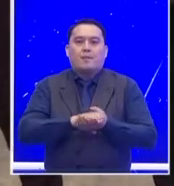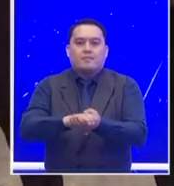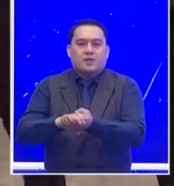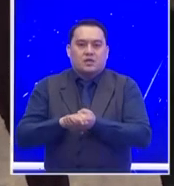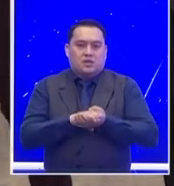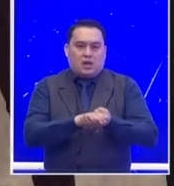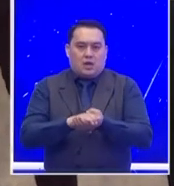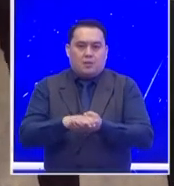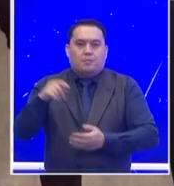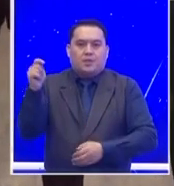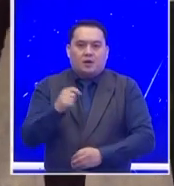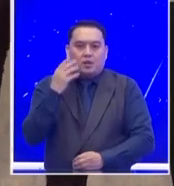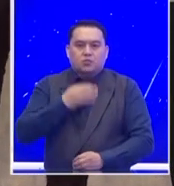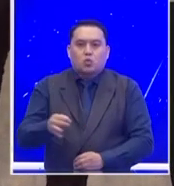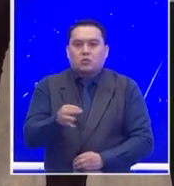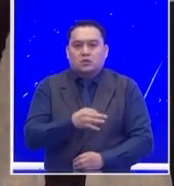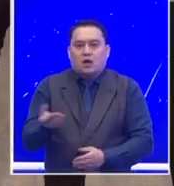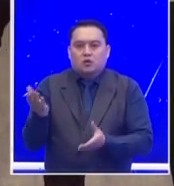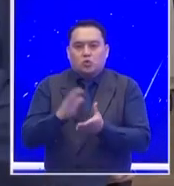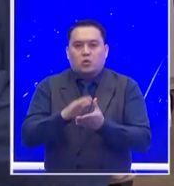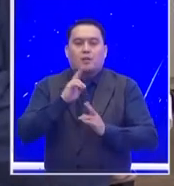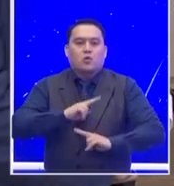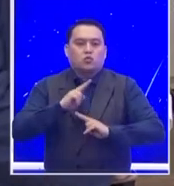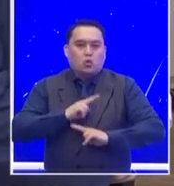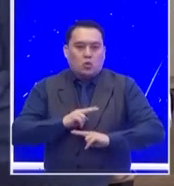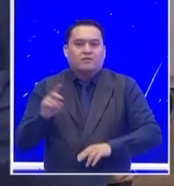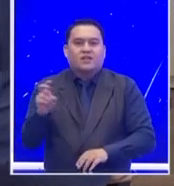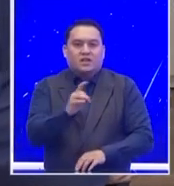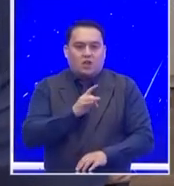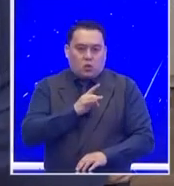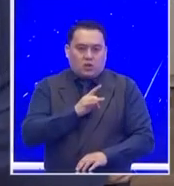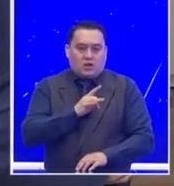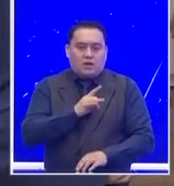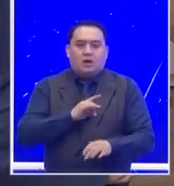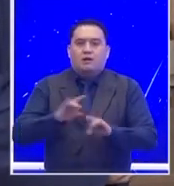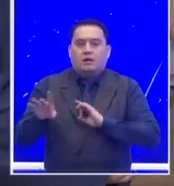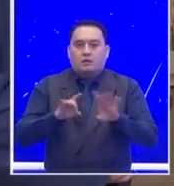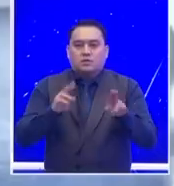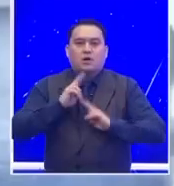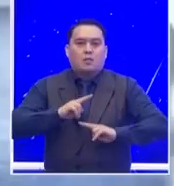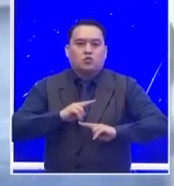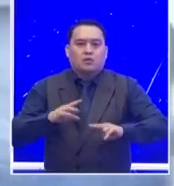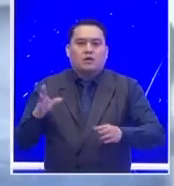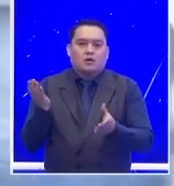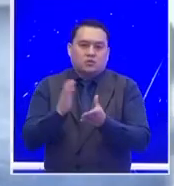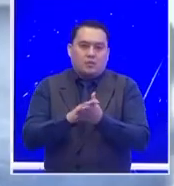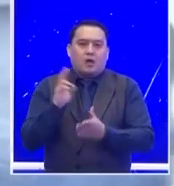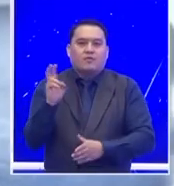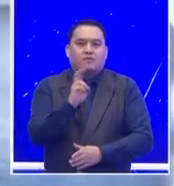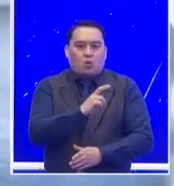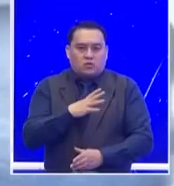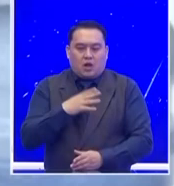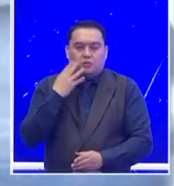Айгуль Мукашева, приехав в ЖТСУ, ознакомилась с работой профсоюзной организации в регионе. Кроме разъяснительной работы, провела знакомительный объезд,